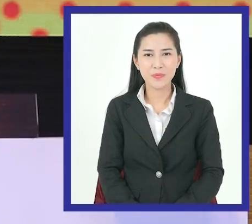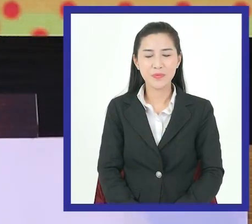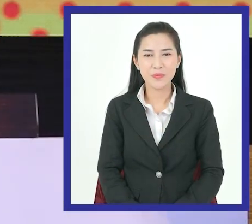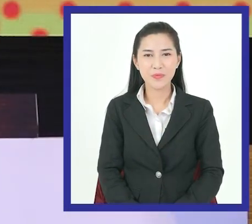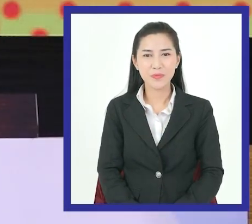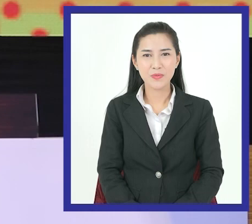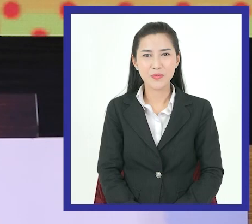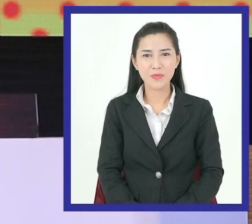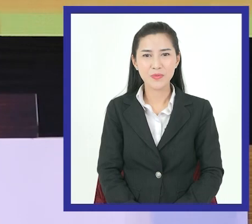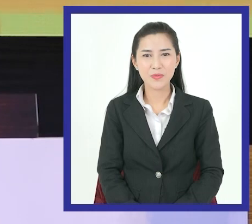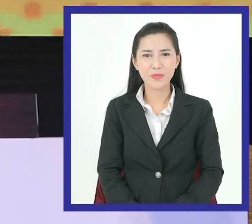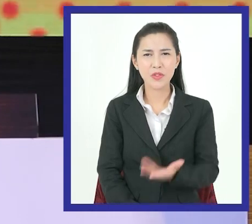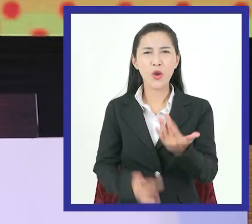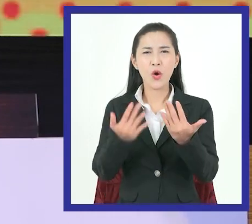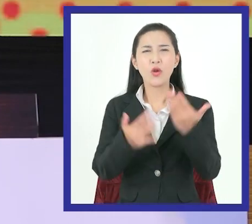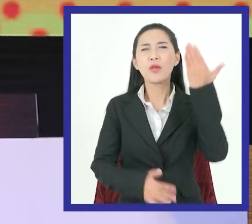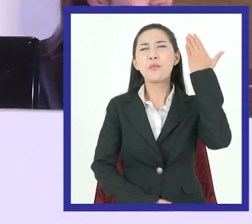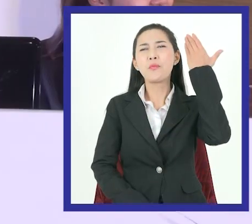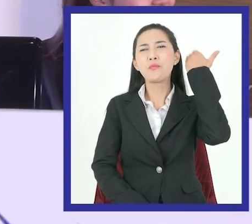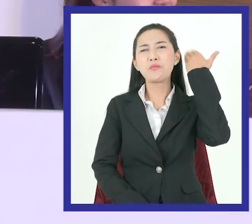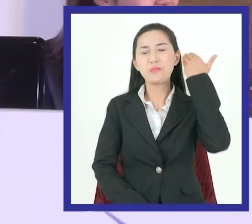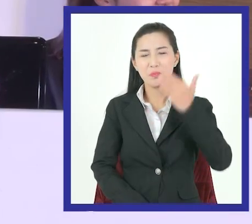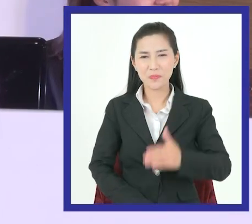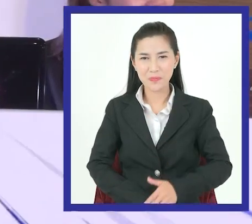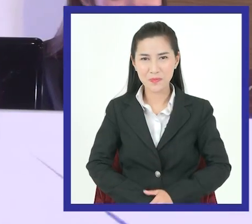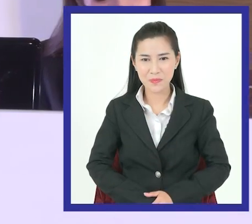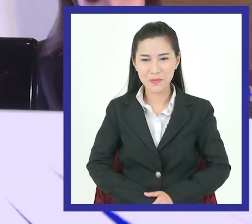ะท่านรอตั้งแต่เมื่อวานแล้วล่ะ